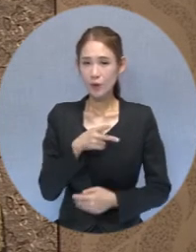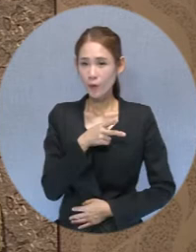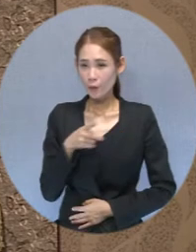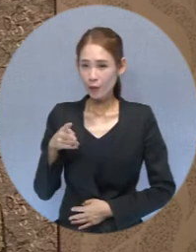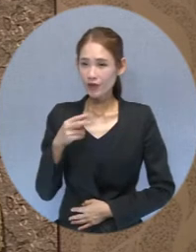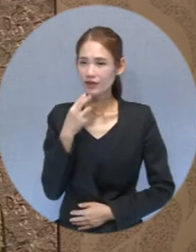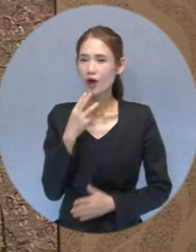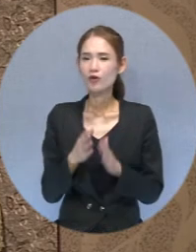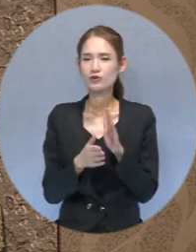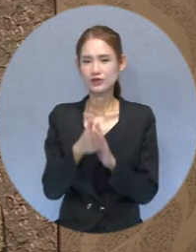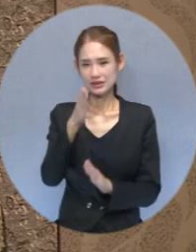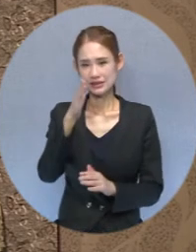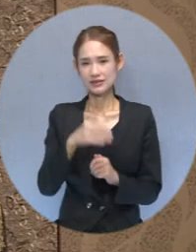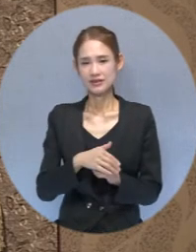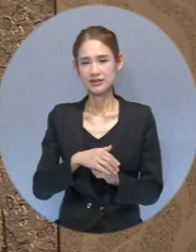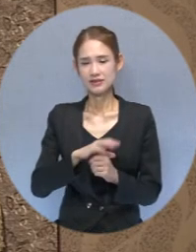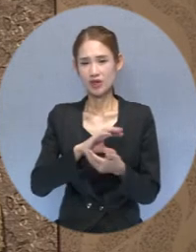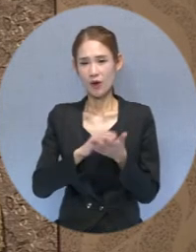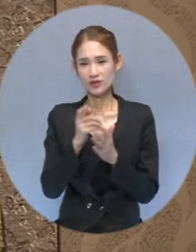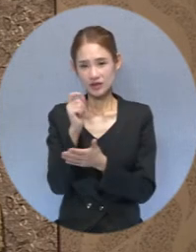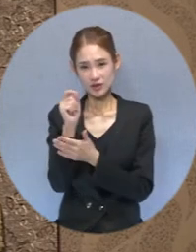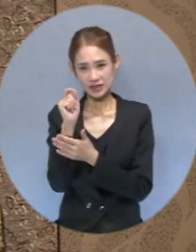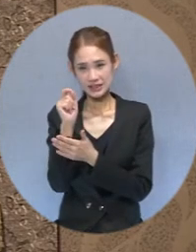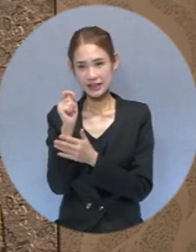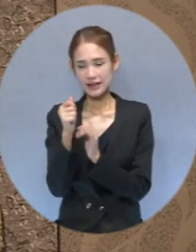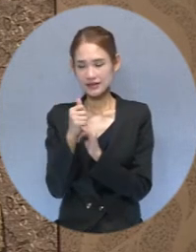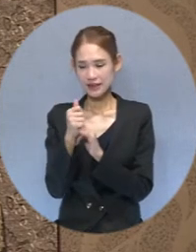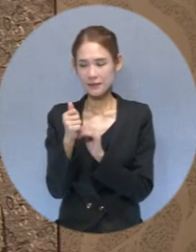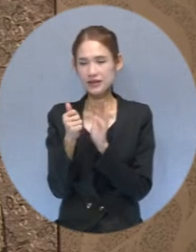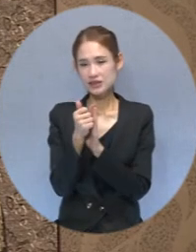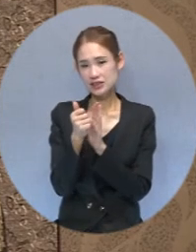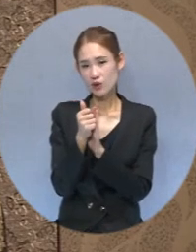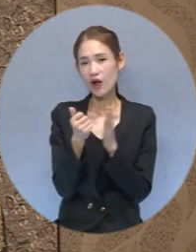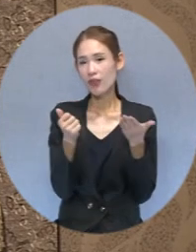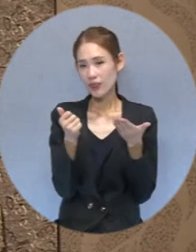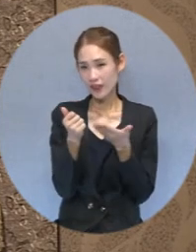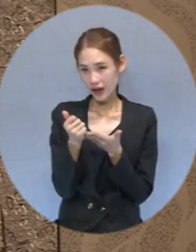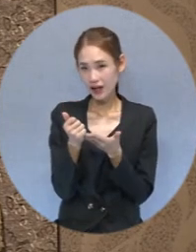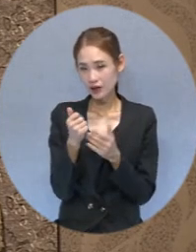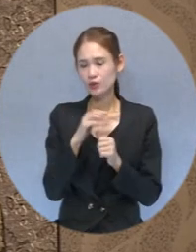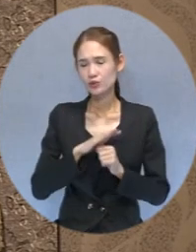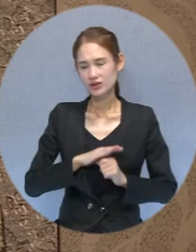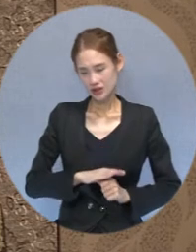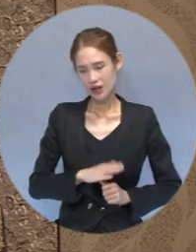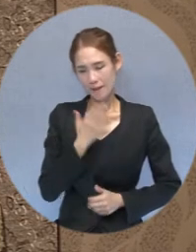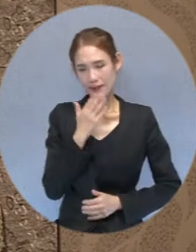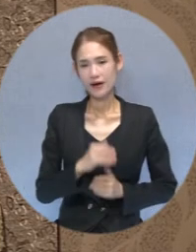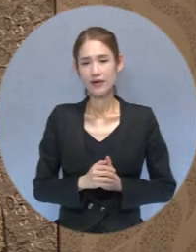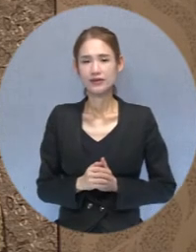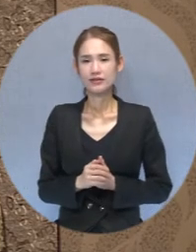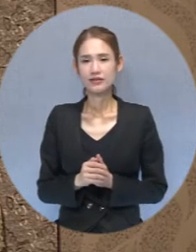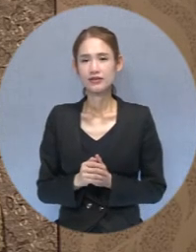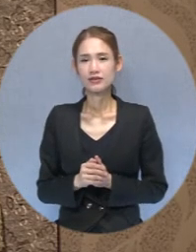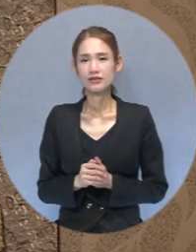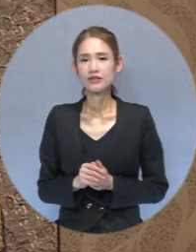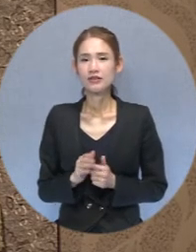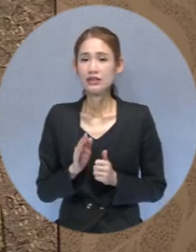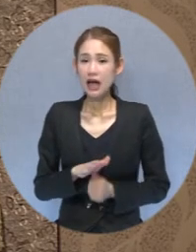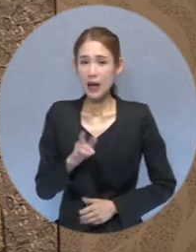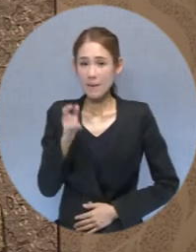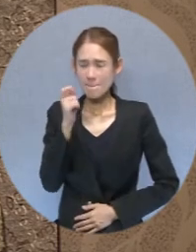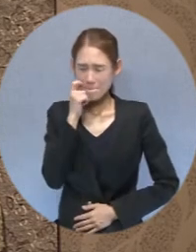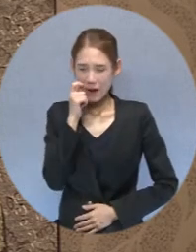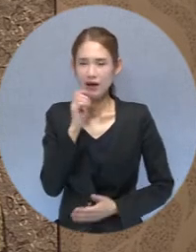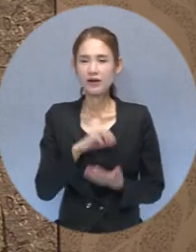그 서울시에서 적절한 기사님들한테 지원을 해주면은 네. 그걸 인내를 하겠죠. 그걸 인내를 못할